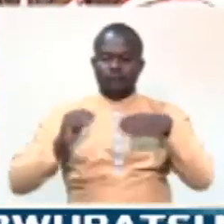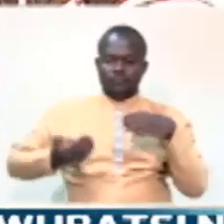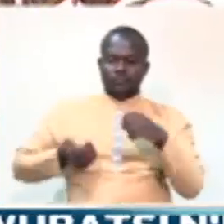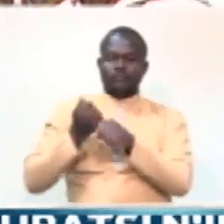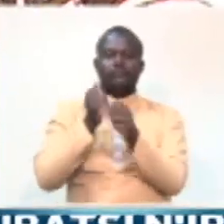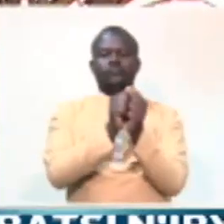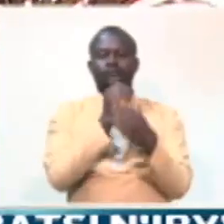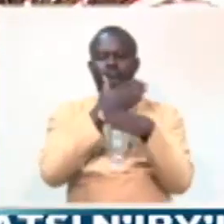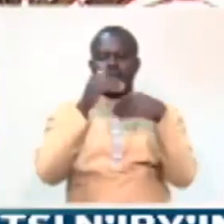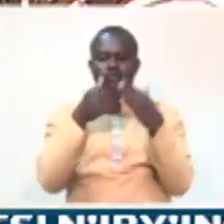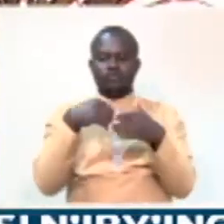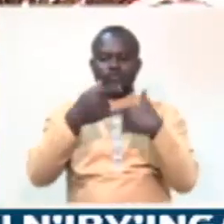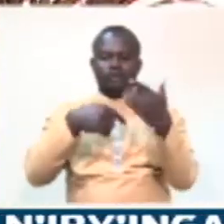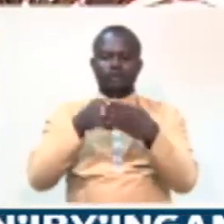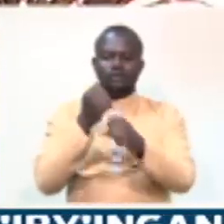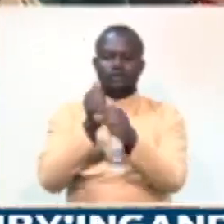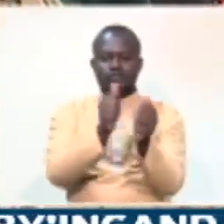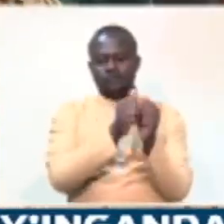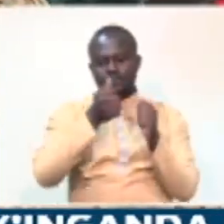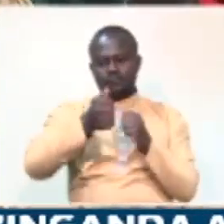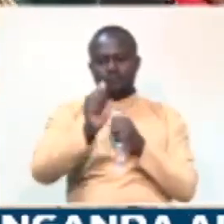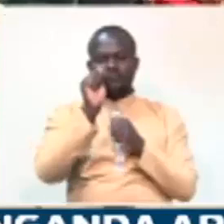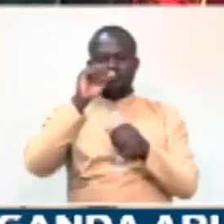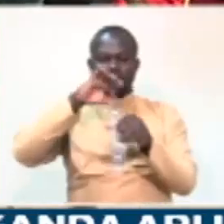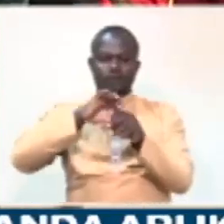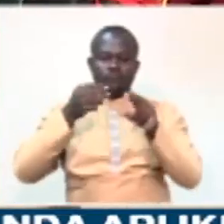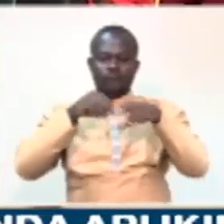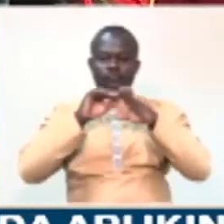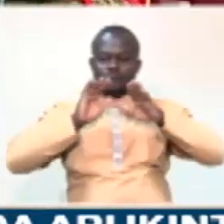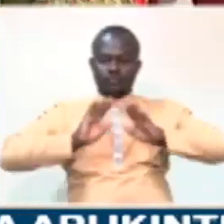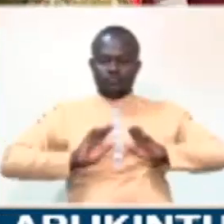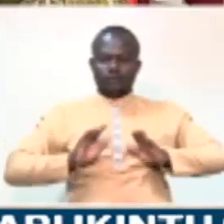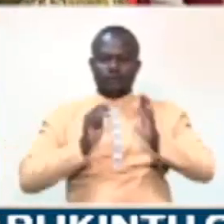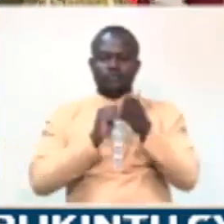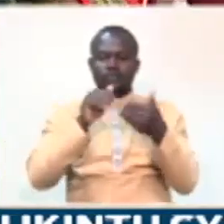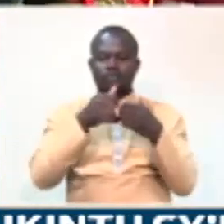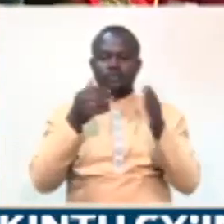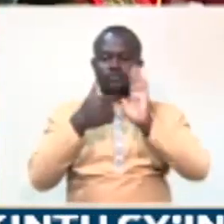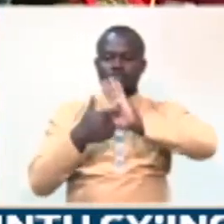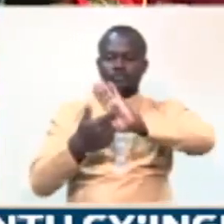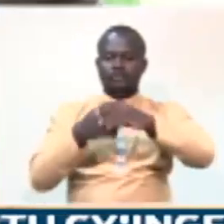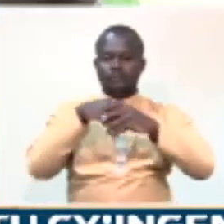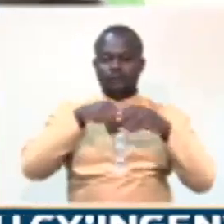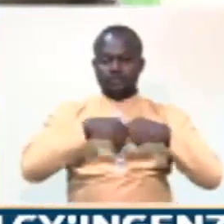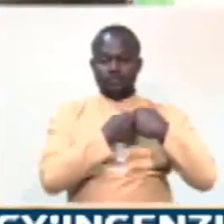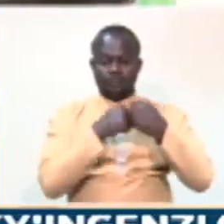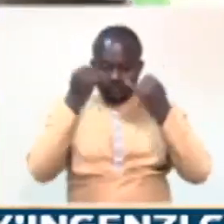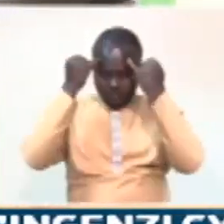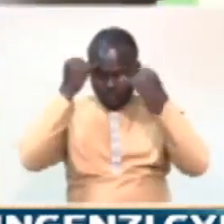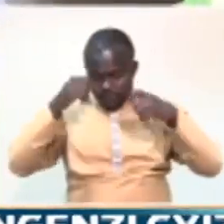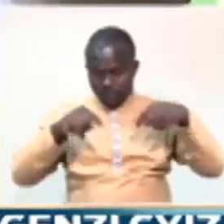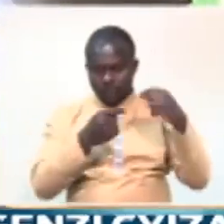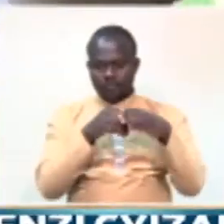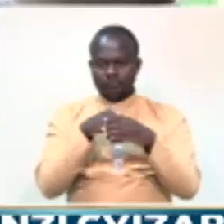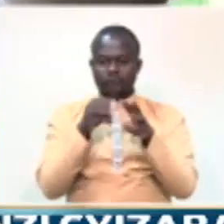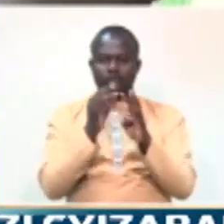na ministeri n'ubundi tuzakomeza gukorana nabo. Aya matora yabaye mu mutuzo ariko hakaba hagaragayemo guhanganisha ibitekerezo mu buryo